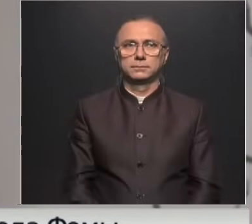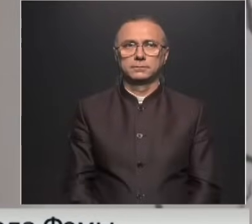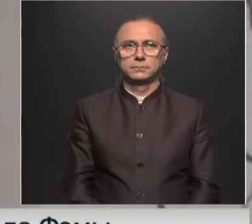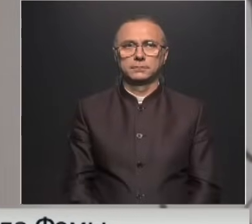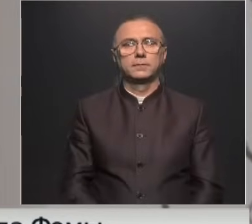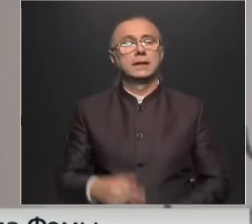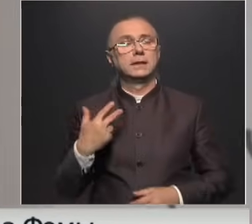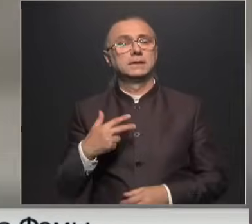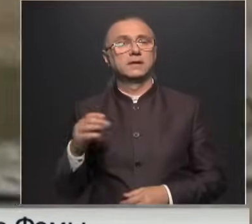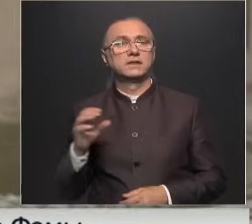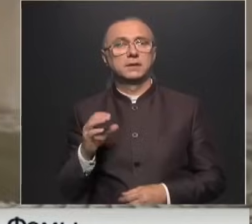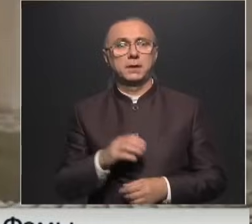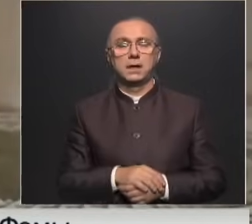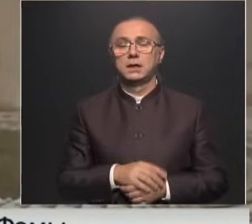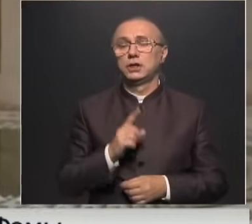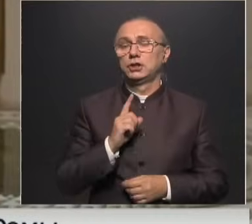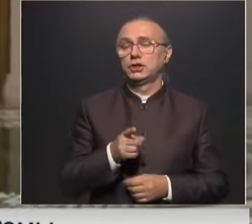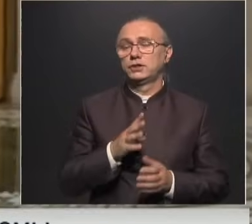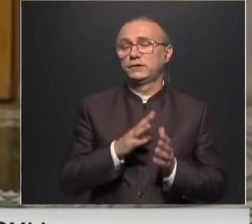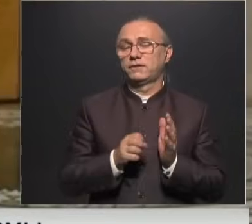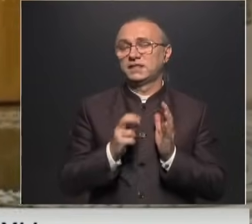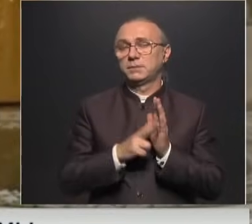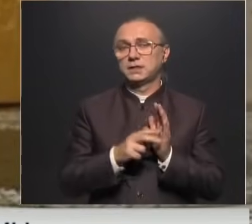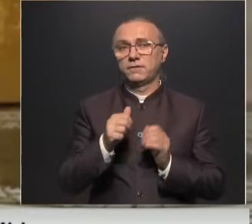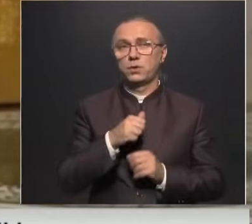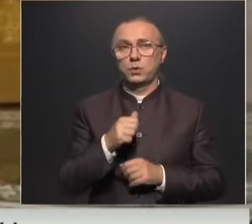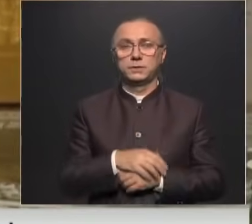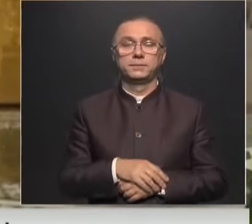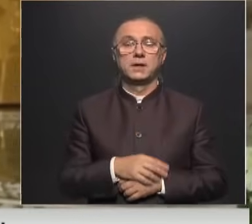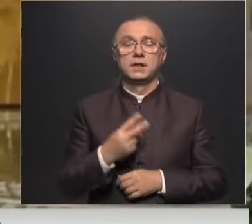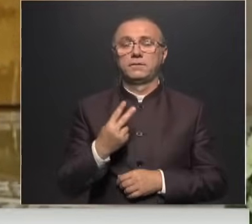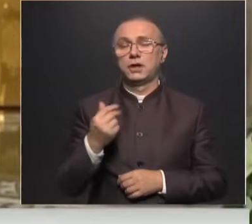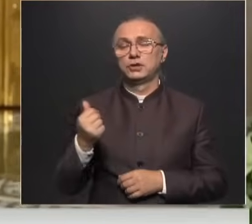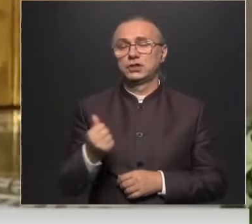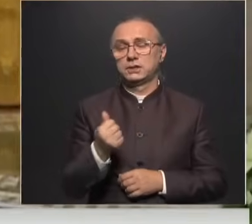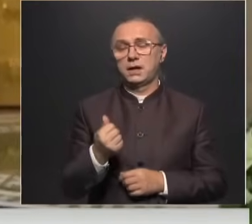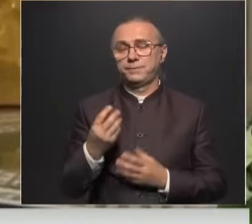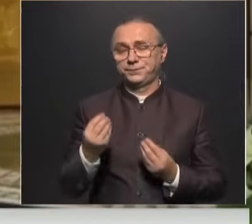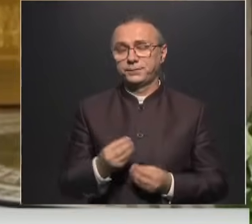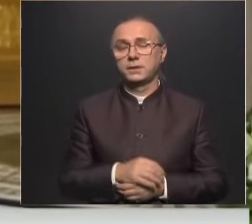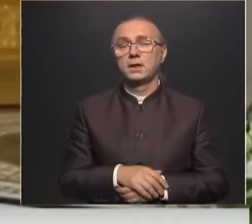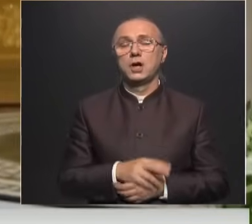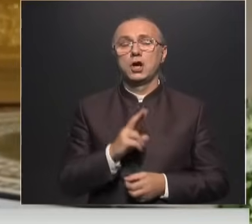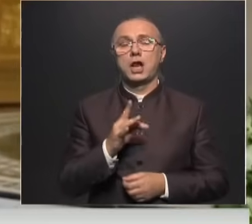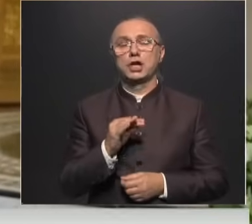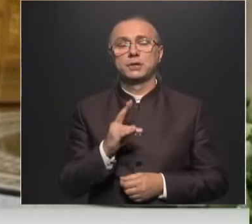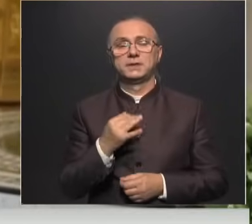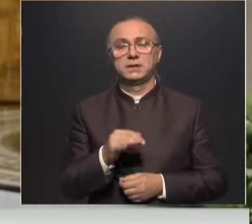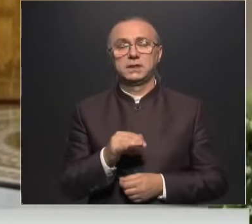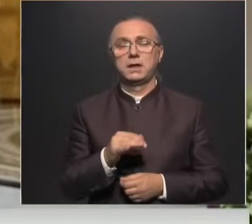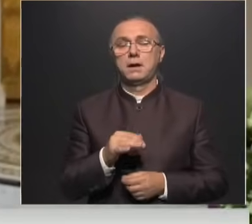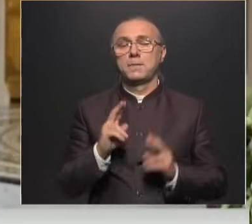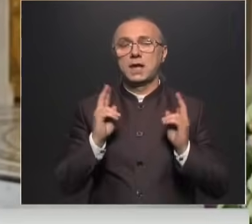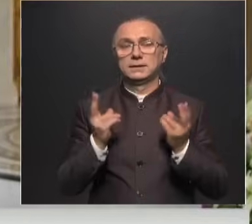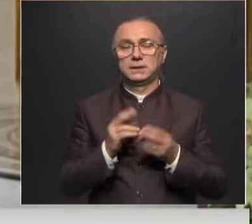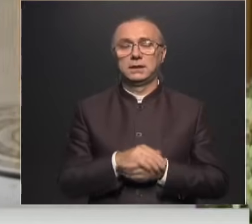Тридцатого сентября 1918 года в 2 часа пополудню Коряжемского Николаевского монастыря